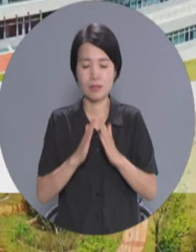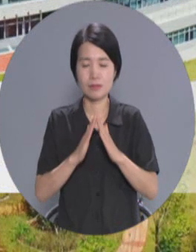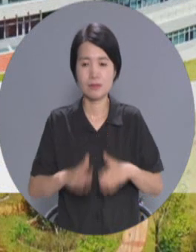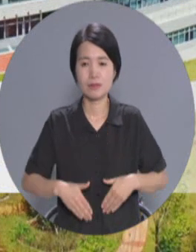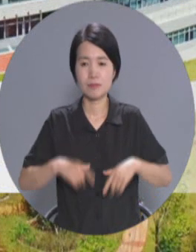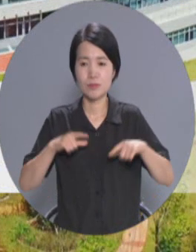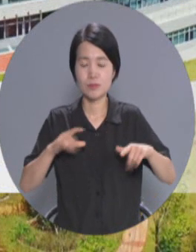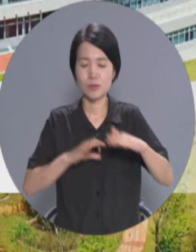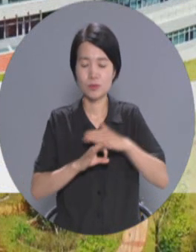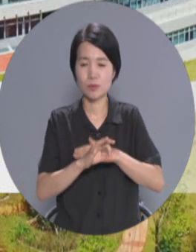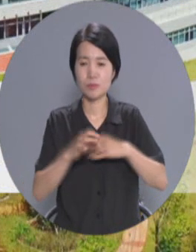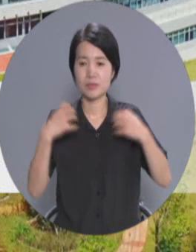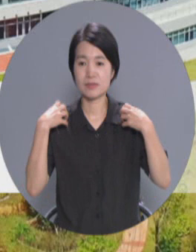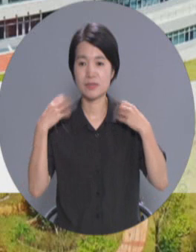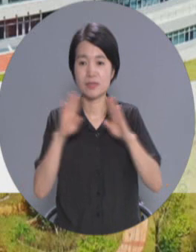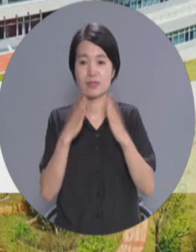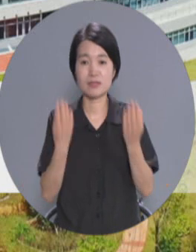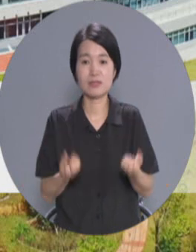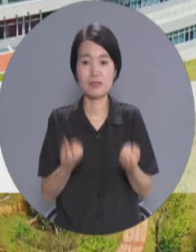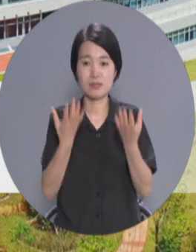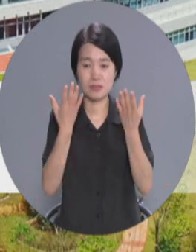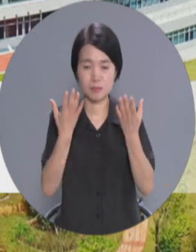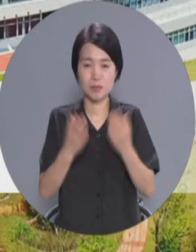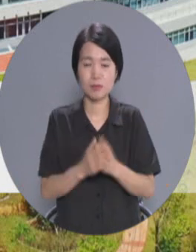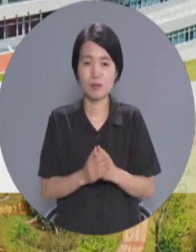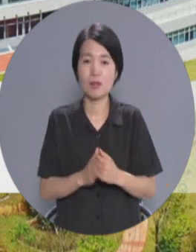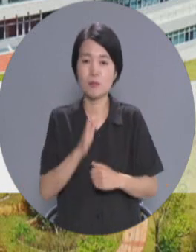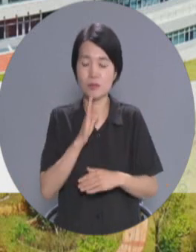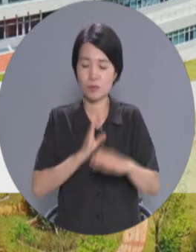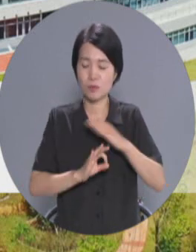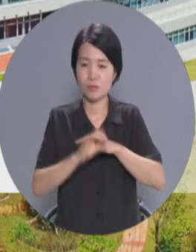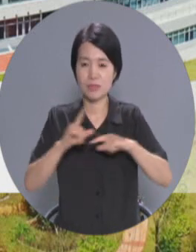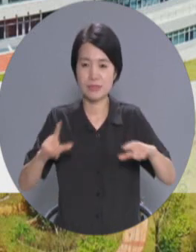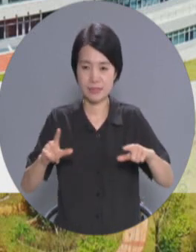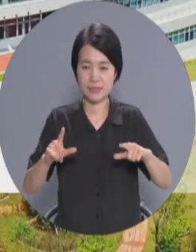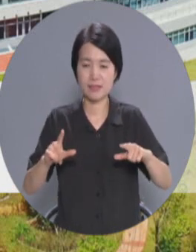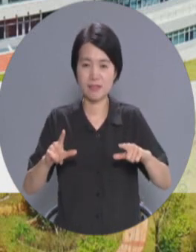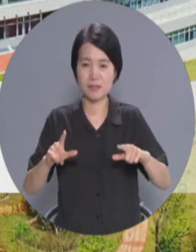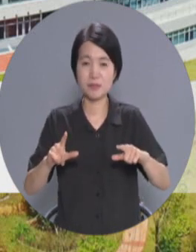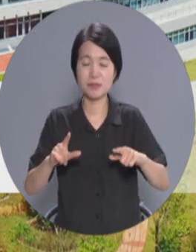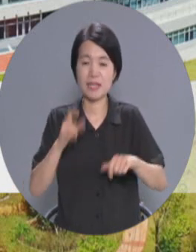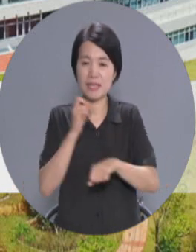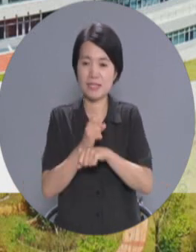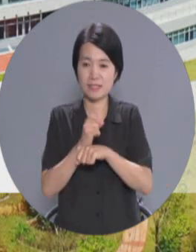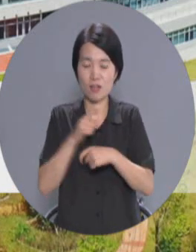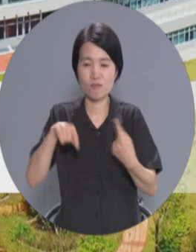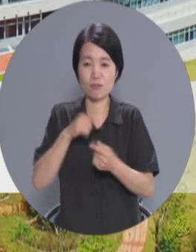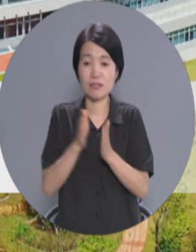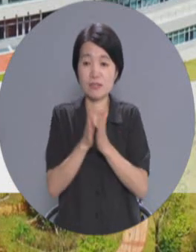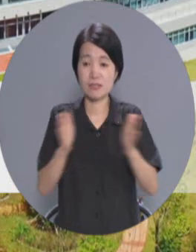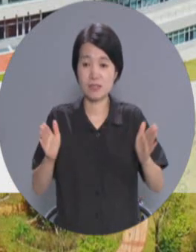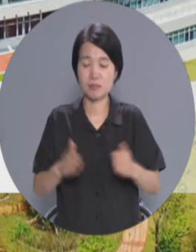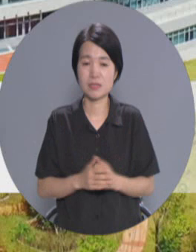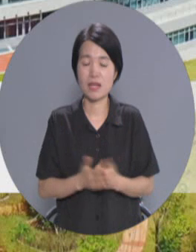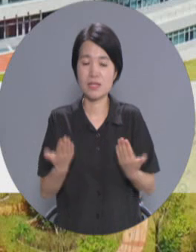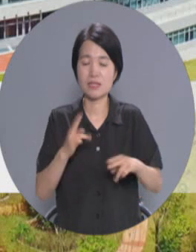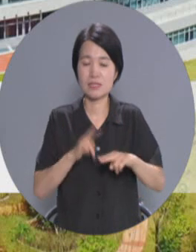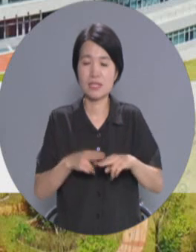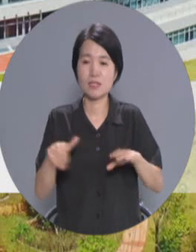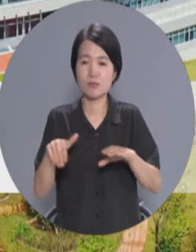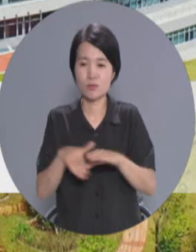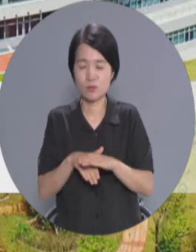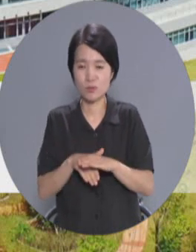전라남도가 동부청사 개청식을 열고 본격적인 동부시대 개막을 알렸습니다. 일자리와 문화 환경